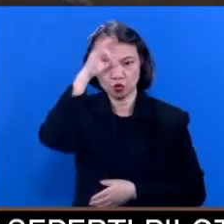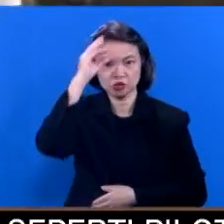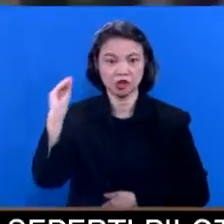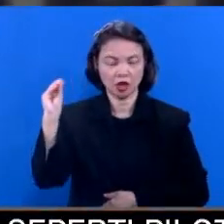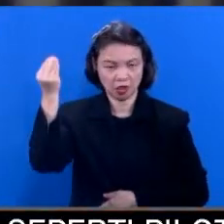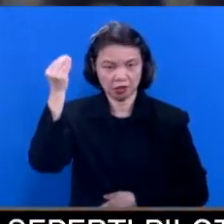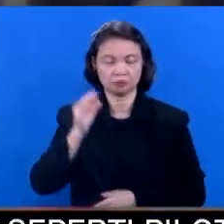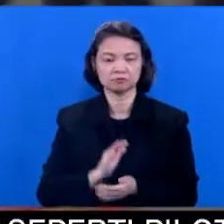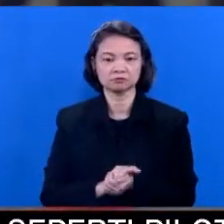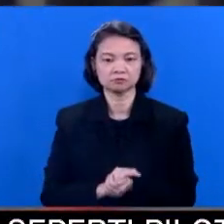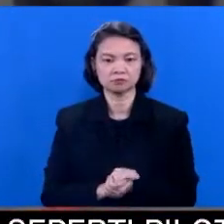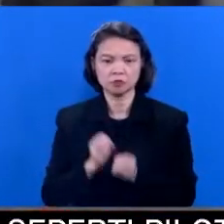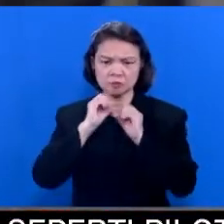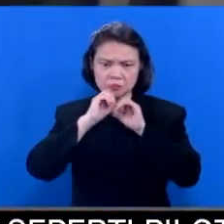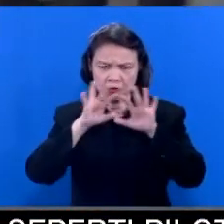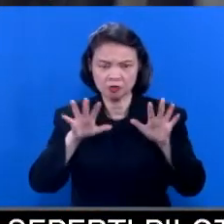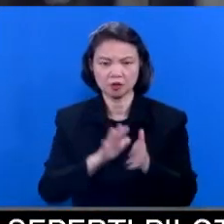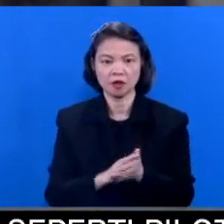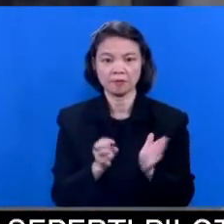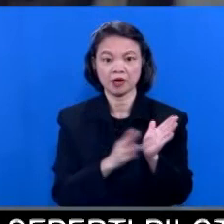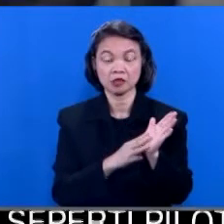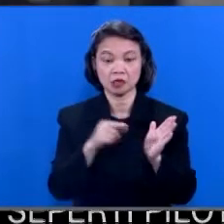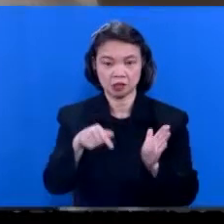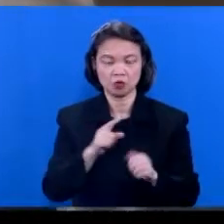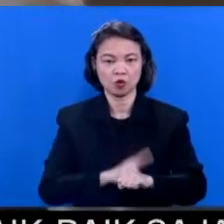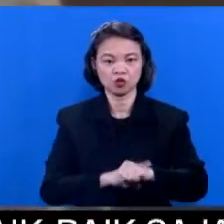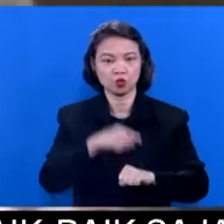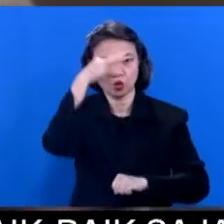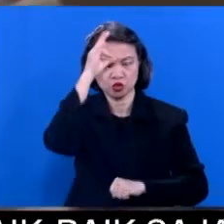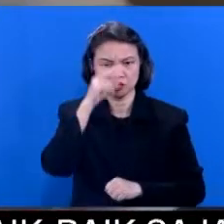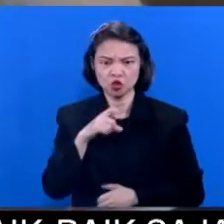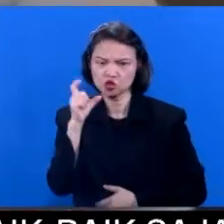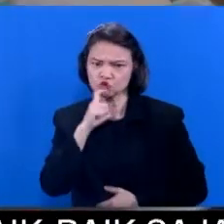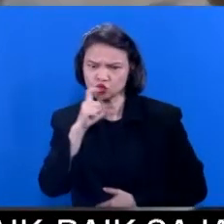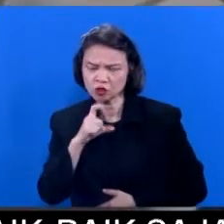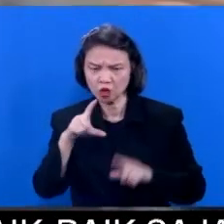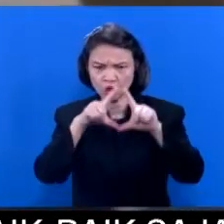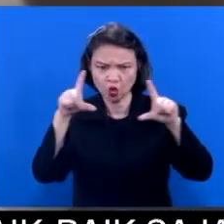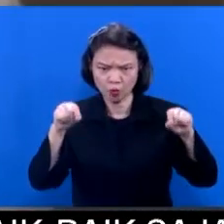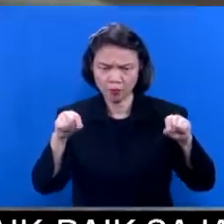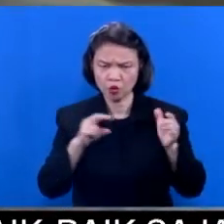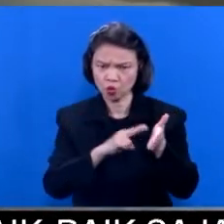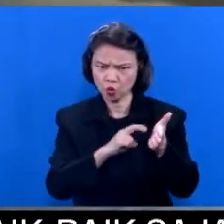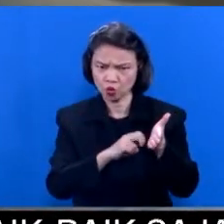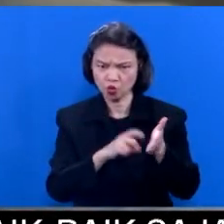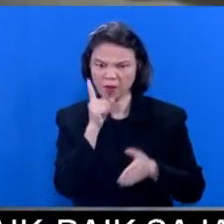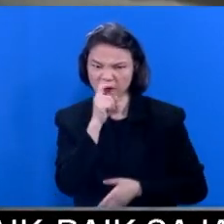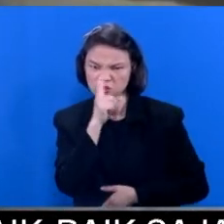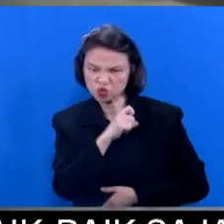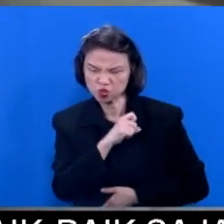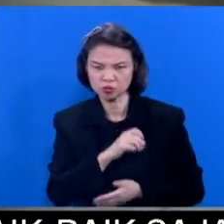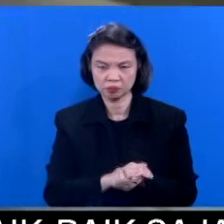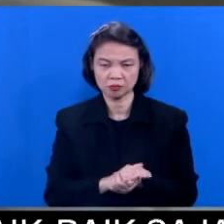Jaya Kombes Yusri Yunus menjelaskan, peristiwa bermula ketika polisi mencurigai plat nomor mobil pelaku adalah palsu